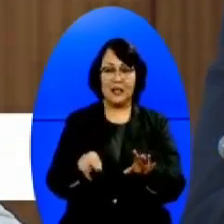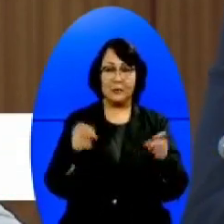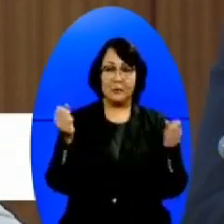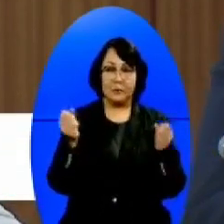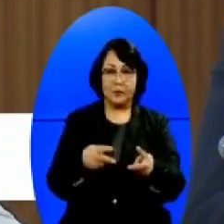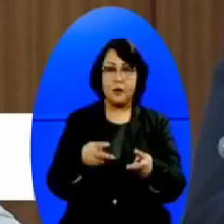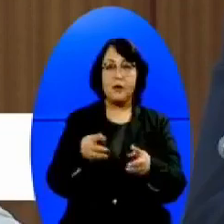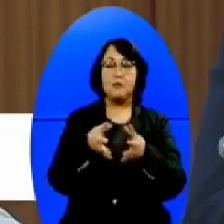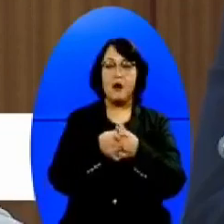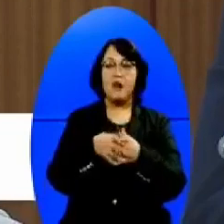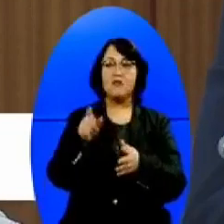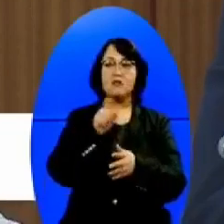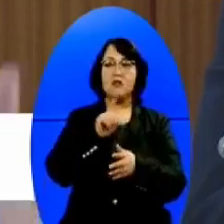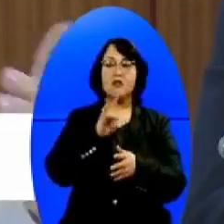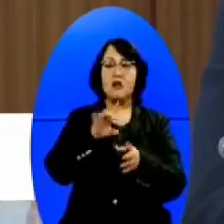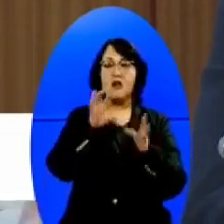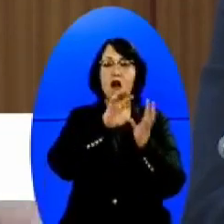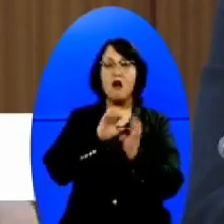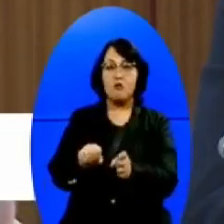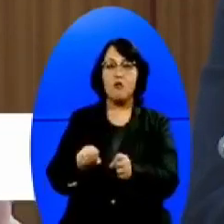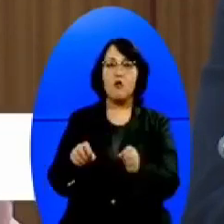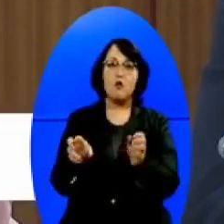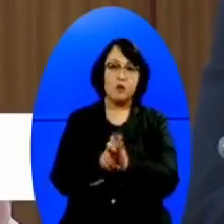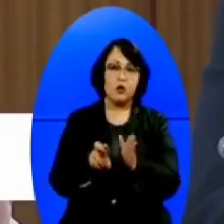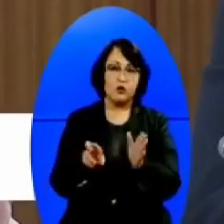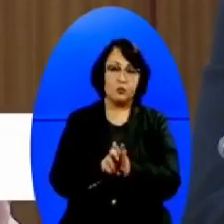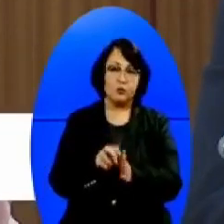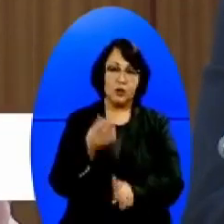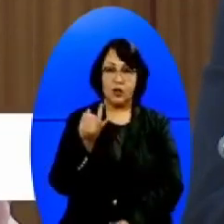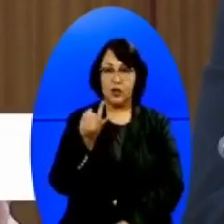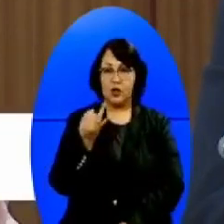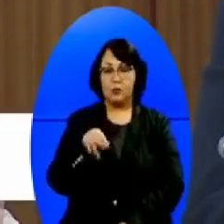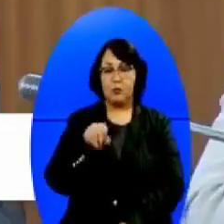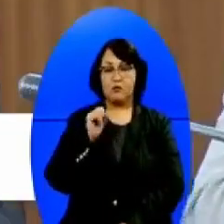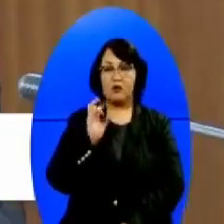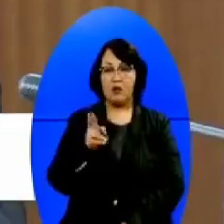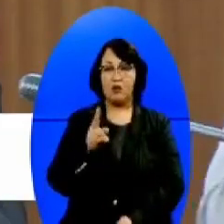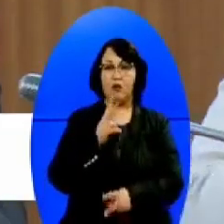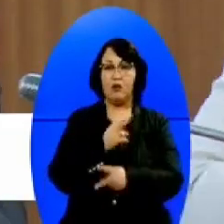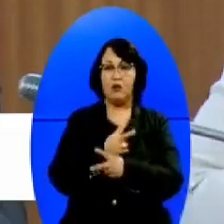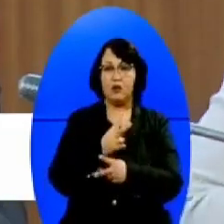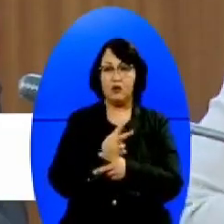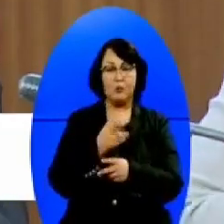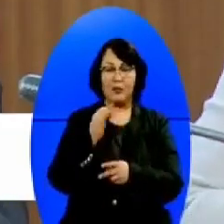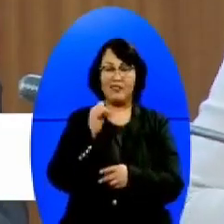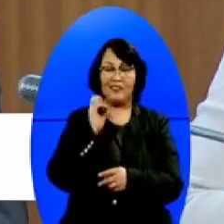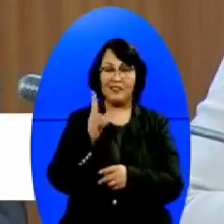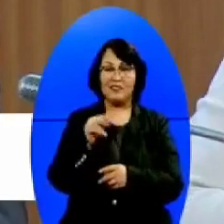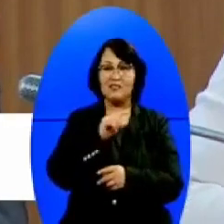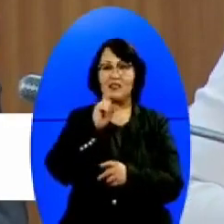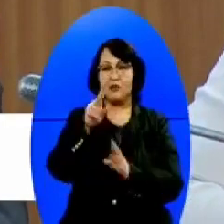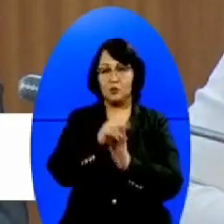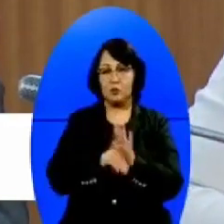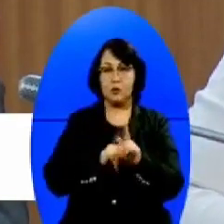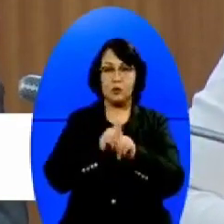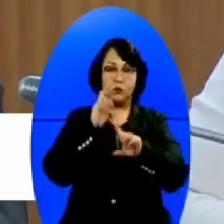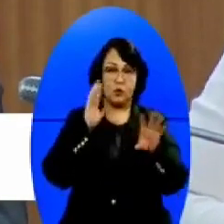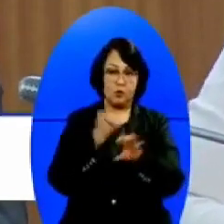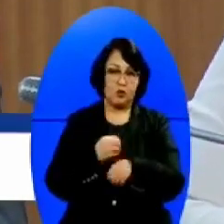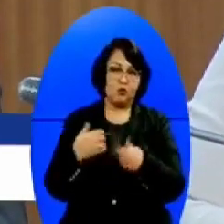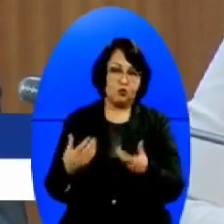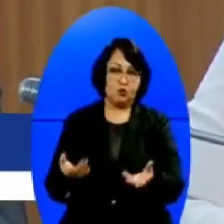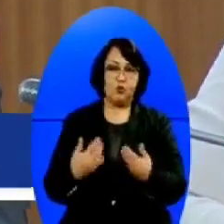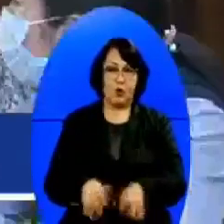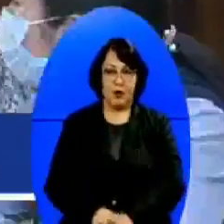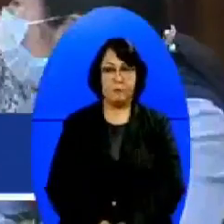зээлэнд хамрагдах бололцоог бас энэ журмаар бол зохицуулт хийж өгсөн. Эрдэнэс таван толгойн хувьцааны асуудлаар би нэг хоёр зүйл